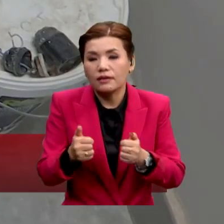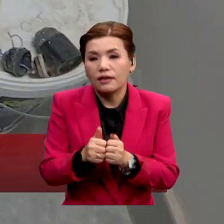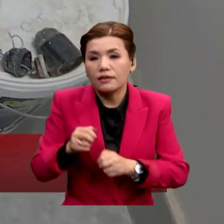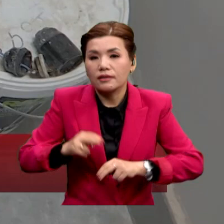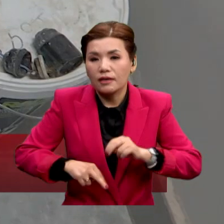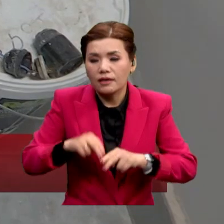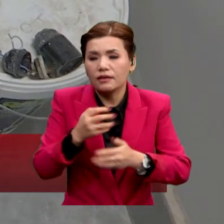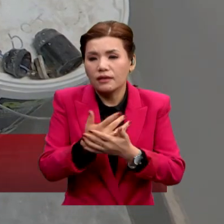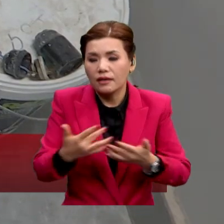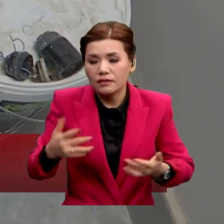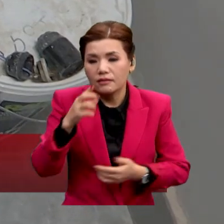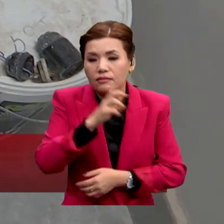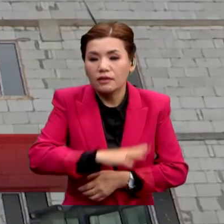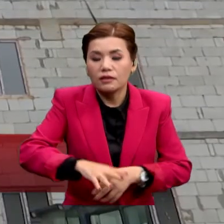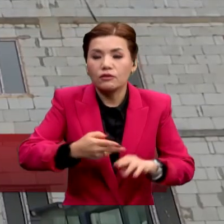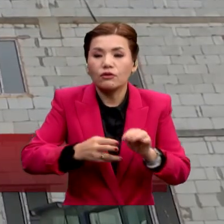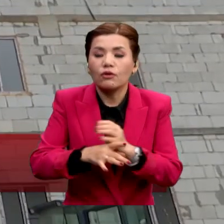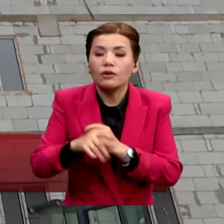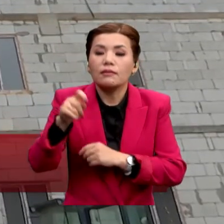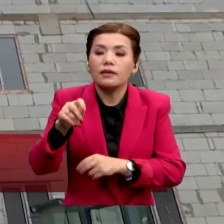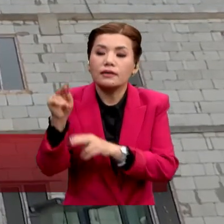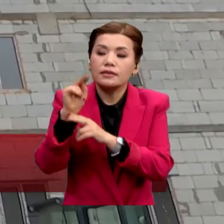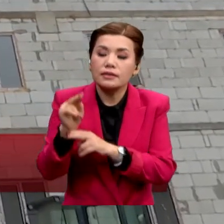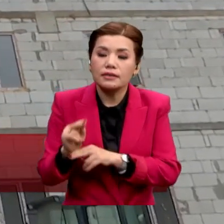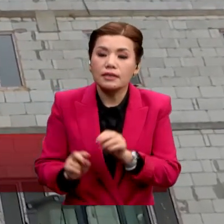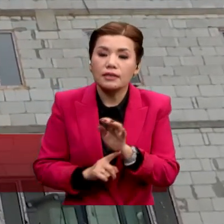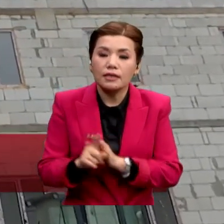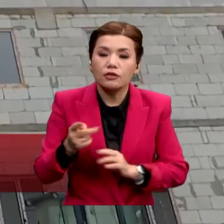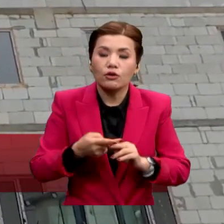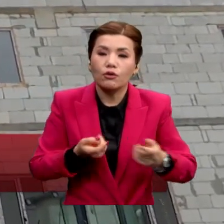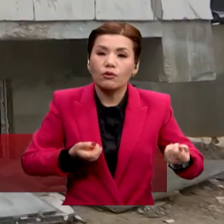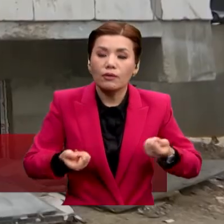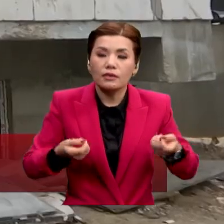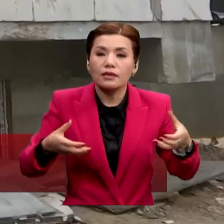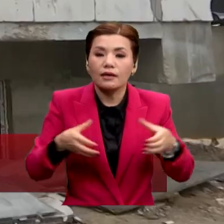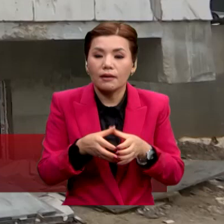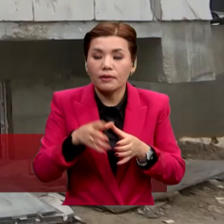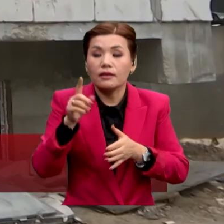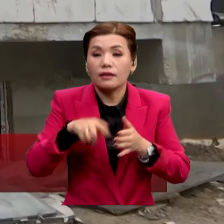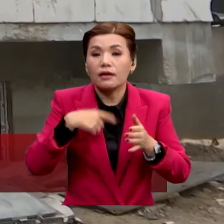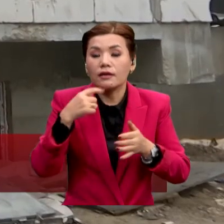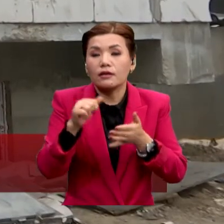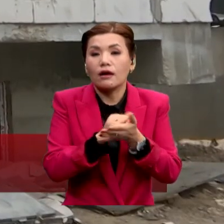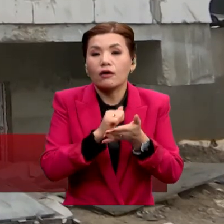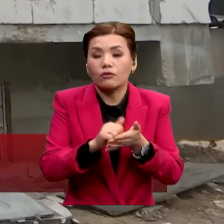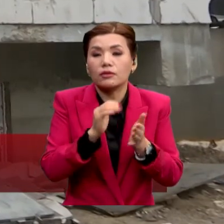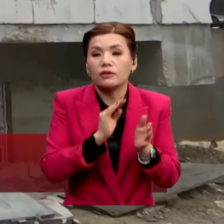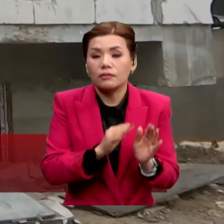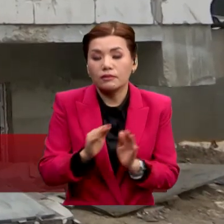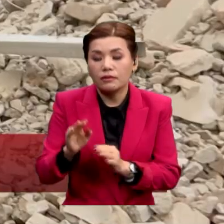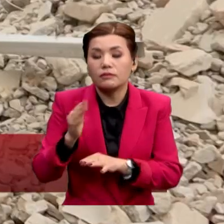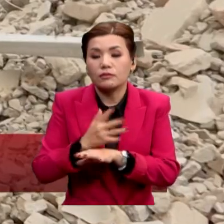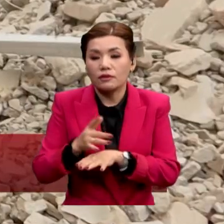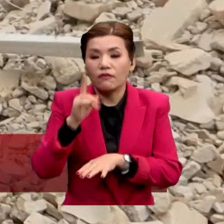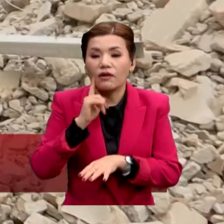и рабочие из других стран, которые продолжают вести ремонтные работы. В управляющей компании заверяют, что документы приведут в порядок, но